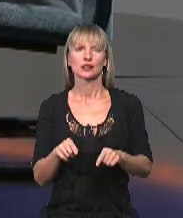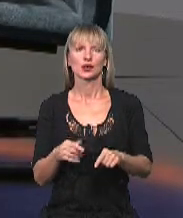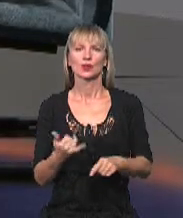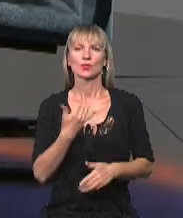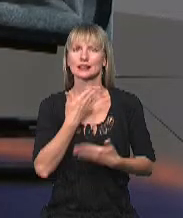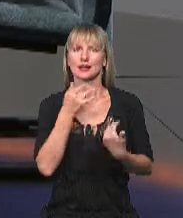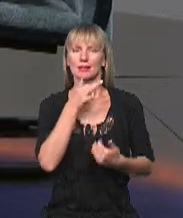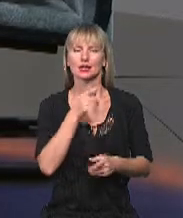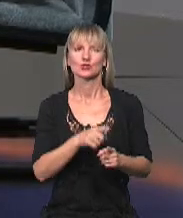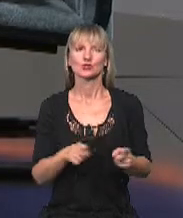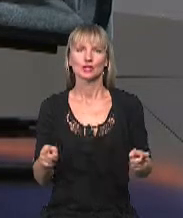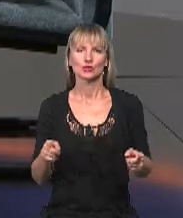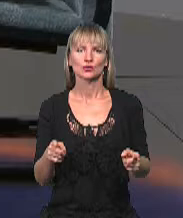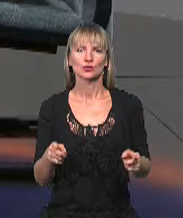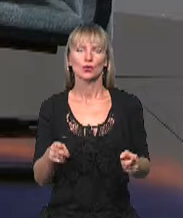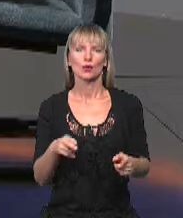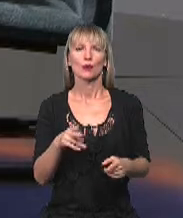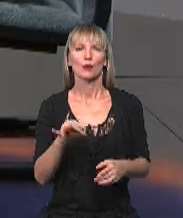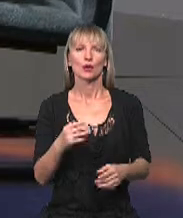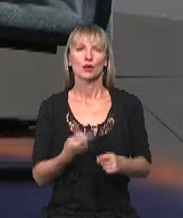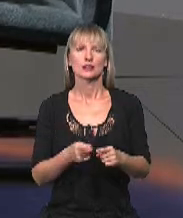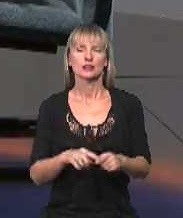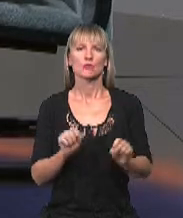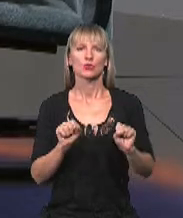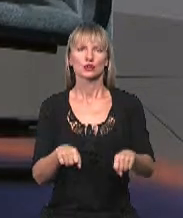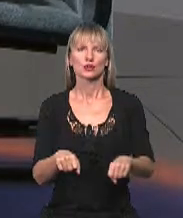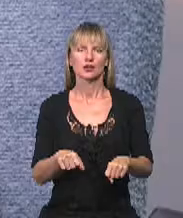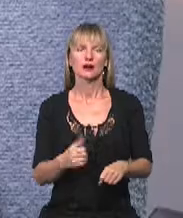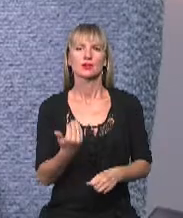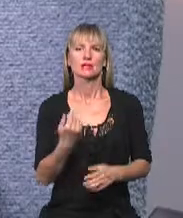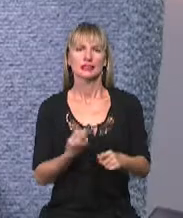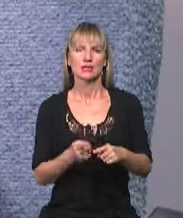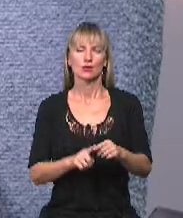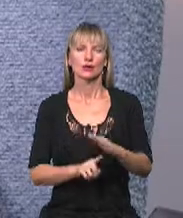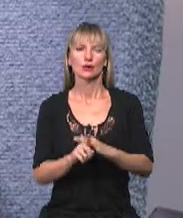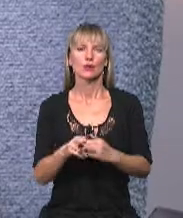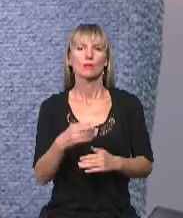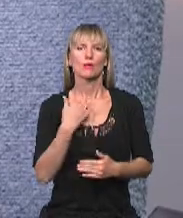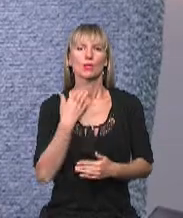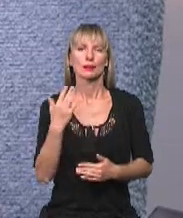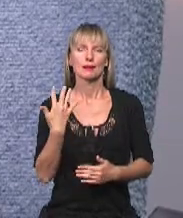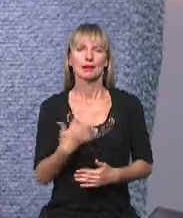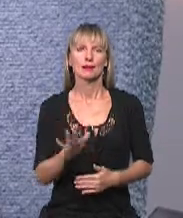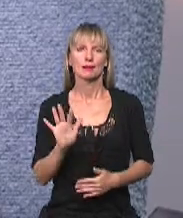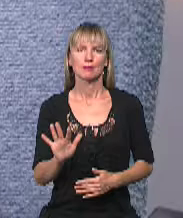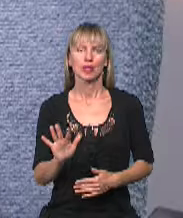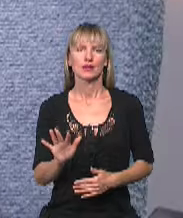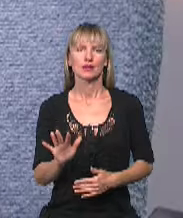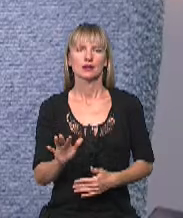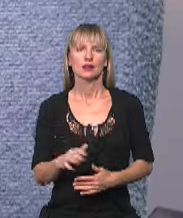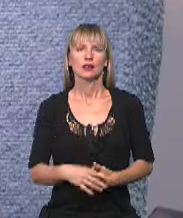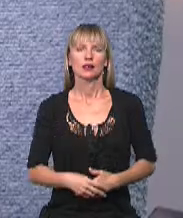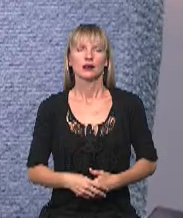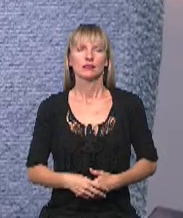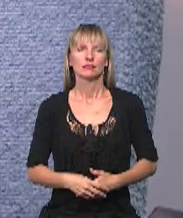нема часу саме от про це. Про можливість, ми з цього починали, про можливість проголосувати. 55% в Запорізькій області.